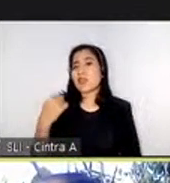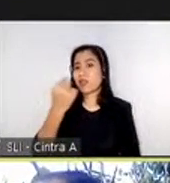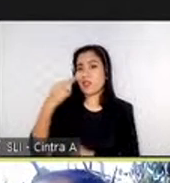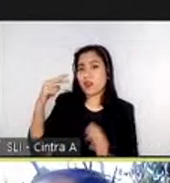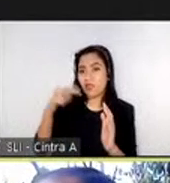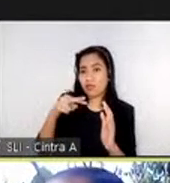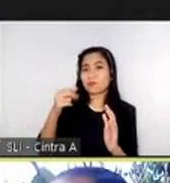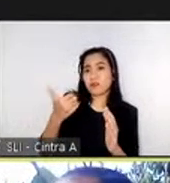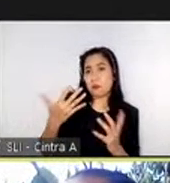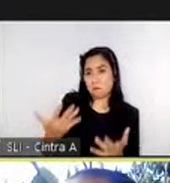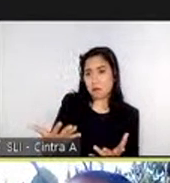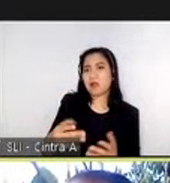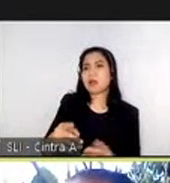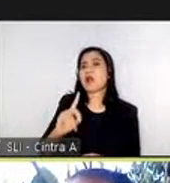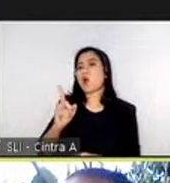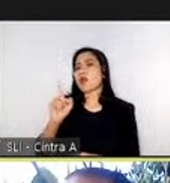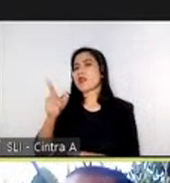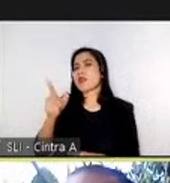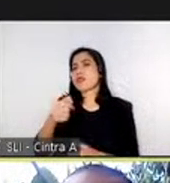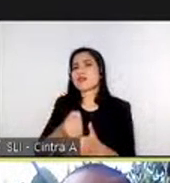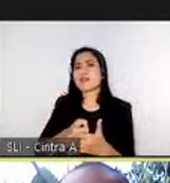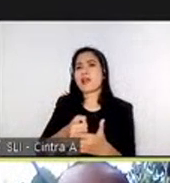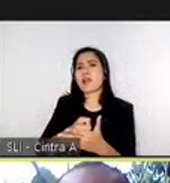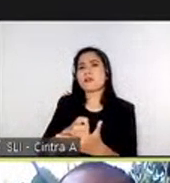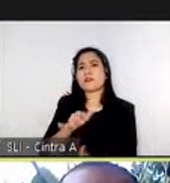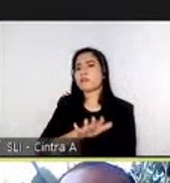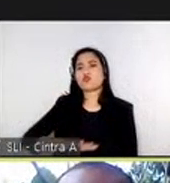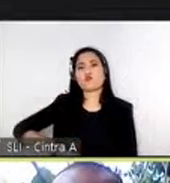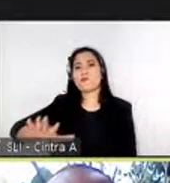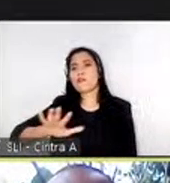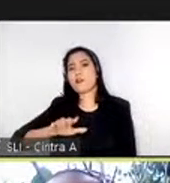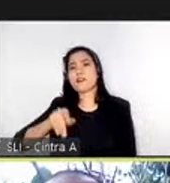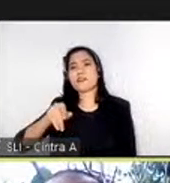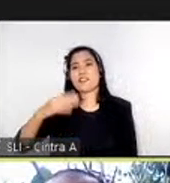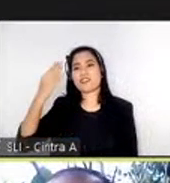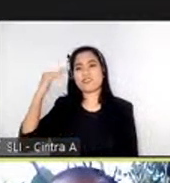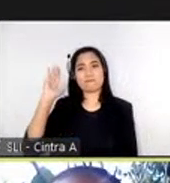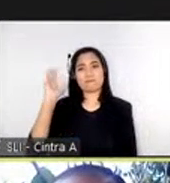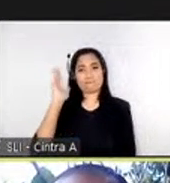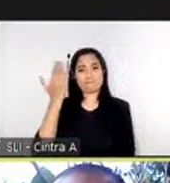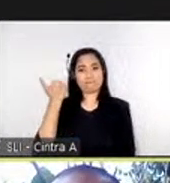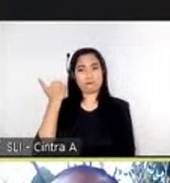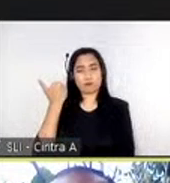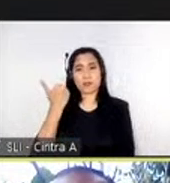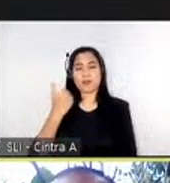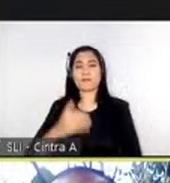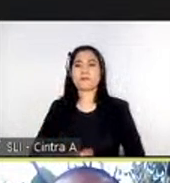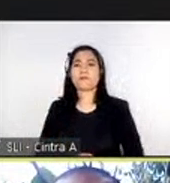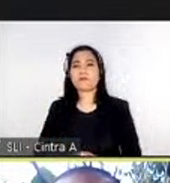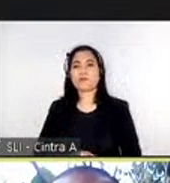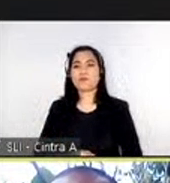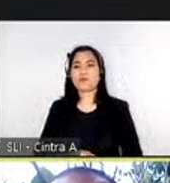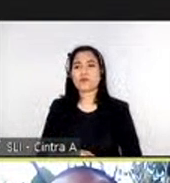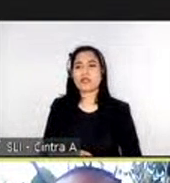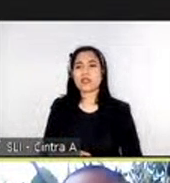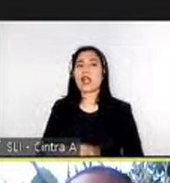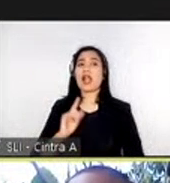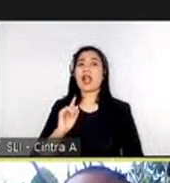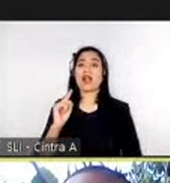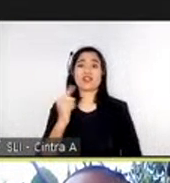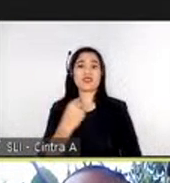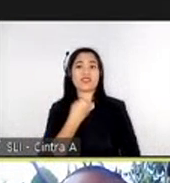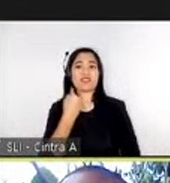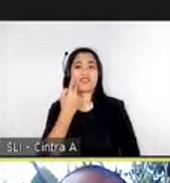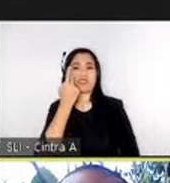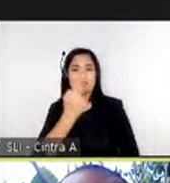keseluruhan tantangan yang eh Uraian singkat sebelumnya tadi jadi Emang kalau kita lihat pemerintah itu kerap